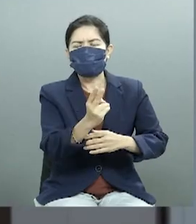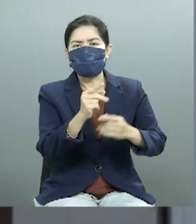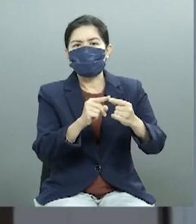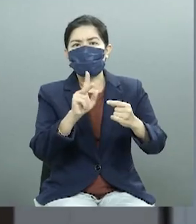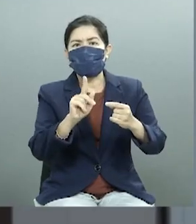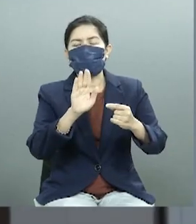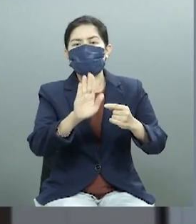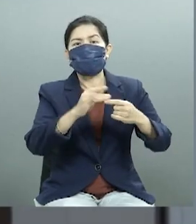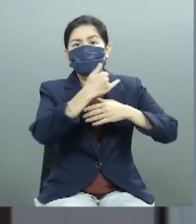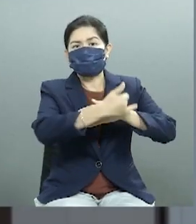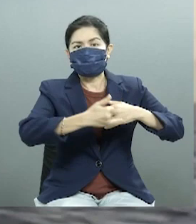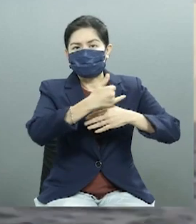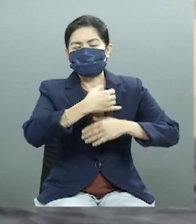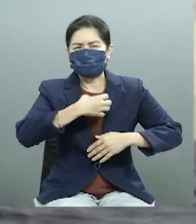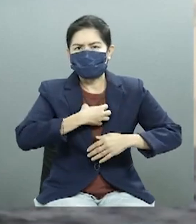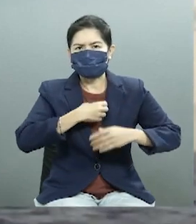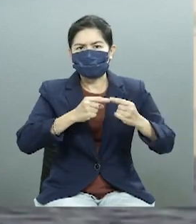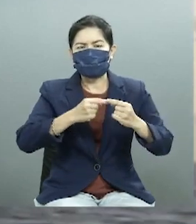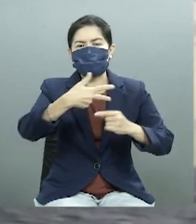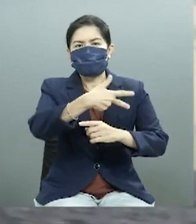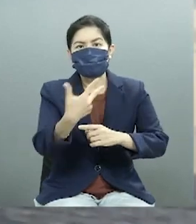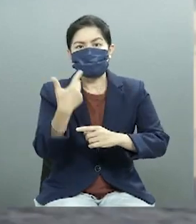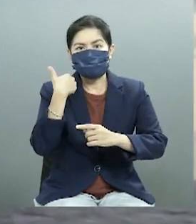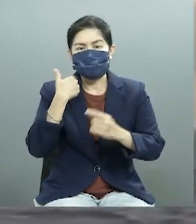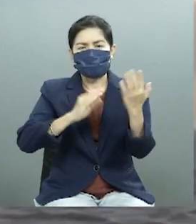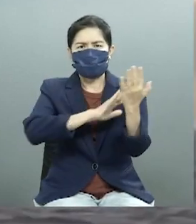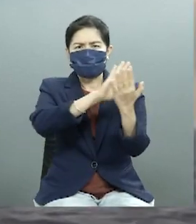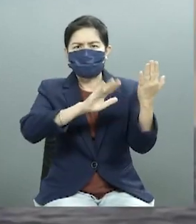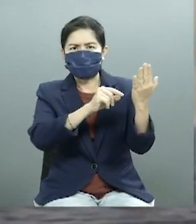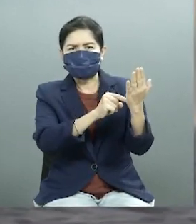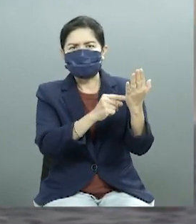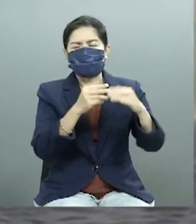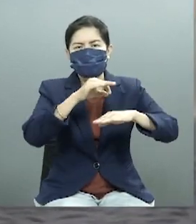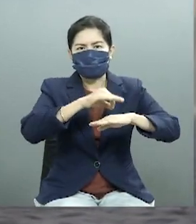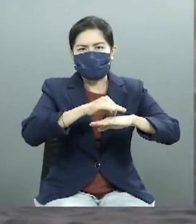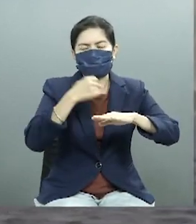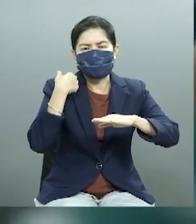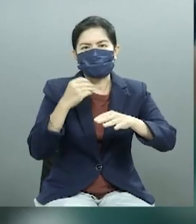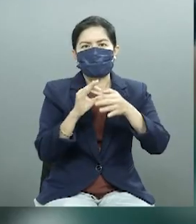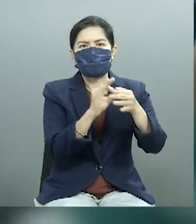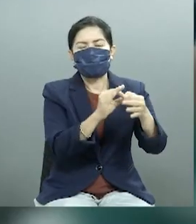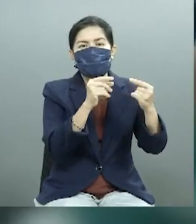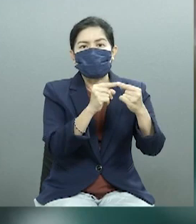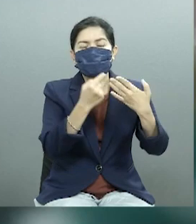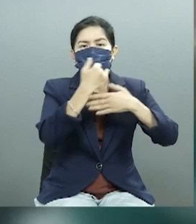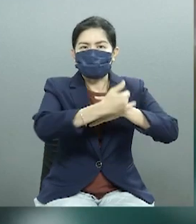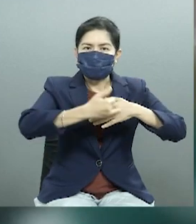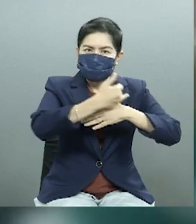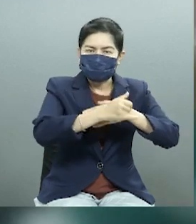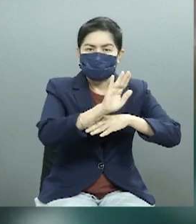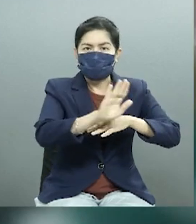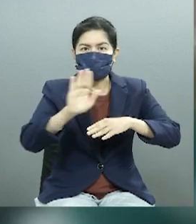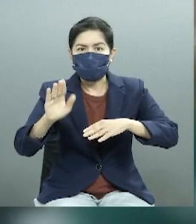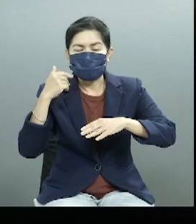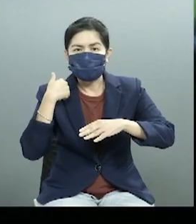ศที่อยากให้ไทย PBS ใช้แผนที่ประกอบการนำเสนอข่าวเพื่อให้เป็นเกร็ดความรู้ว่าสถานที่หรือประเทศนั้นๆตั้งอ